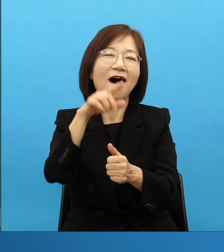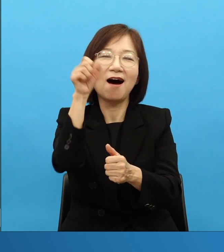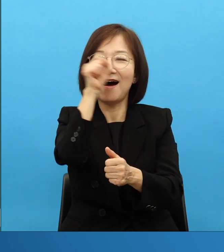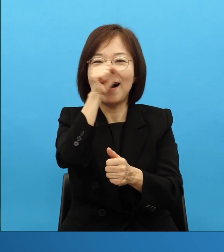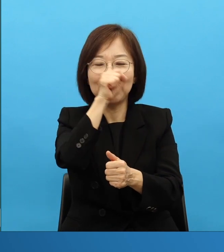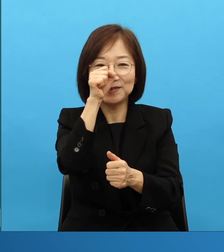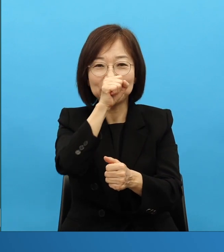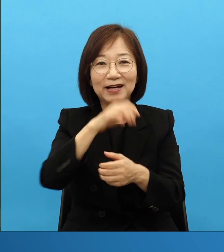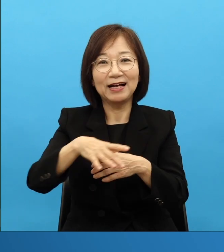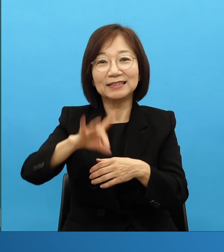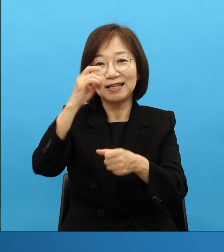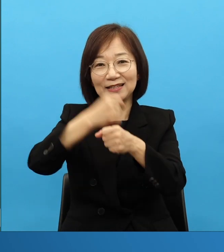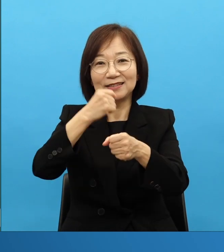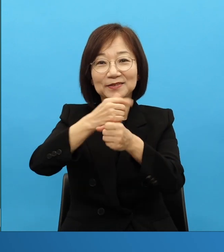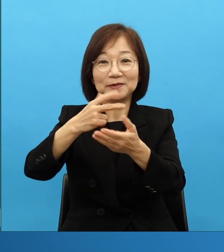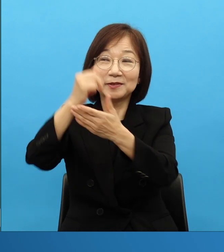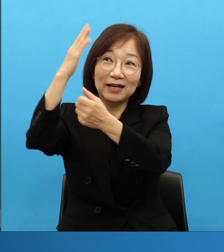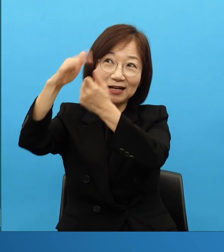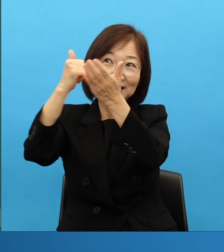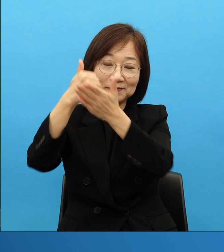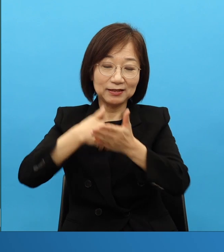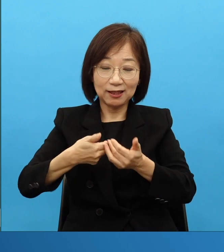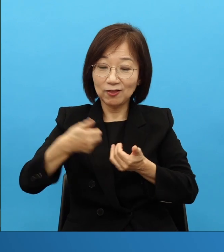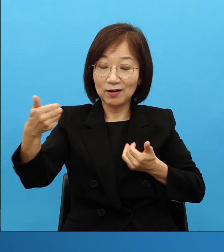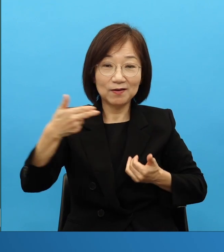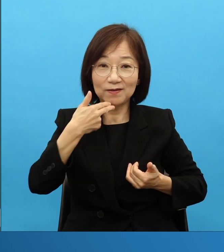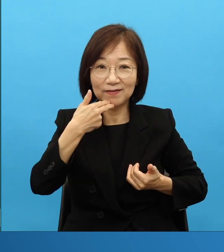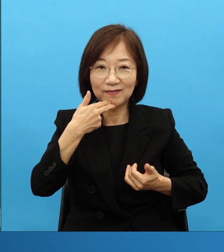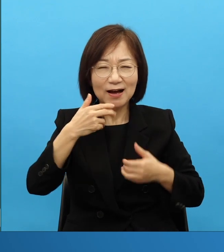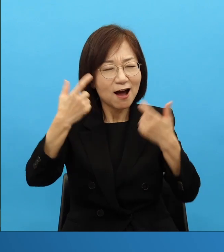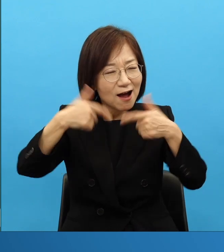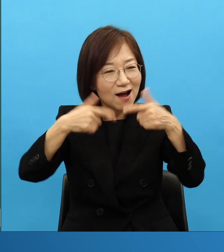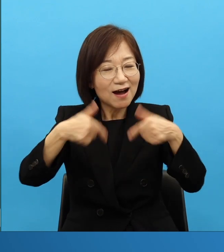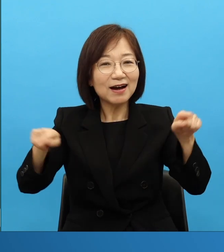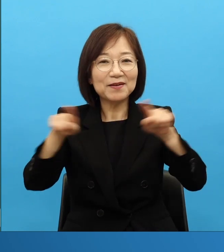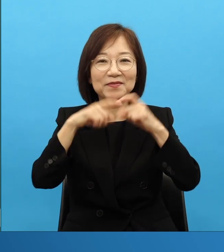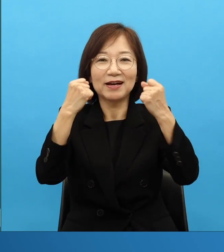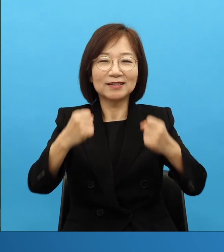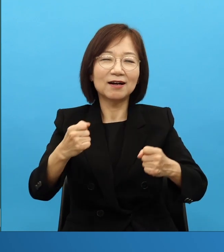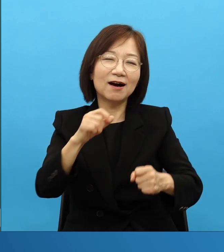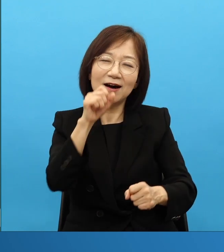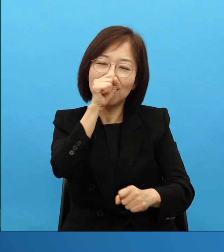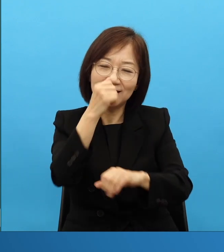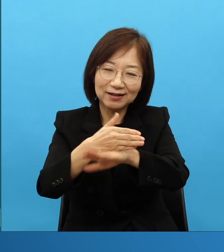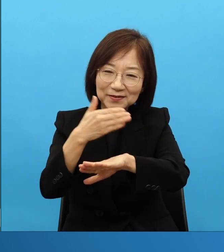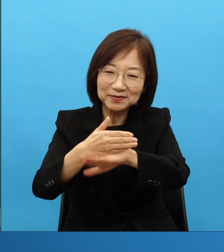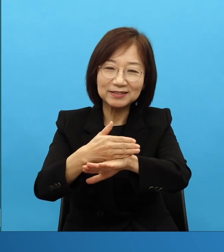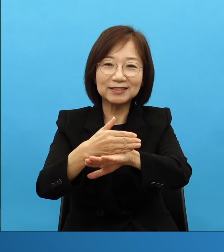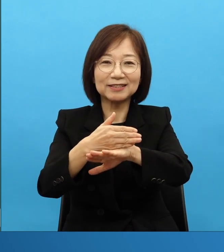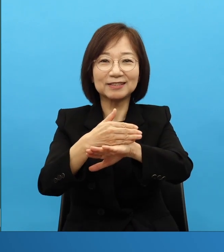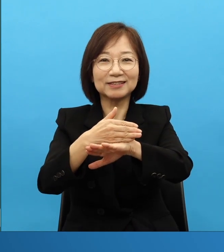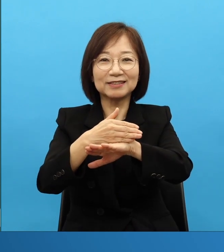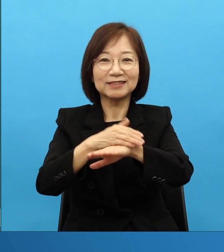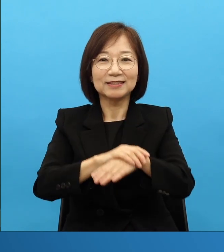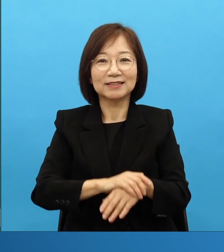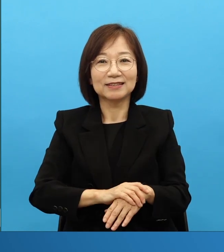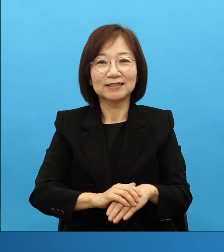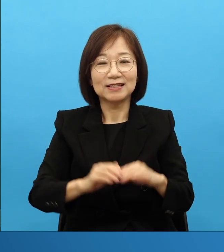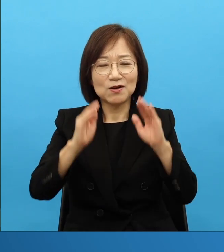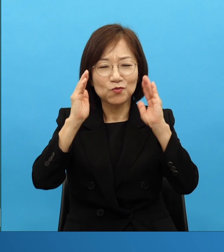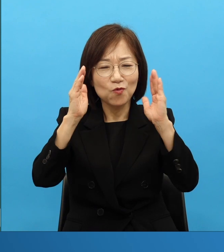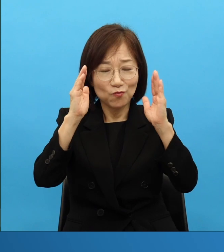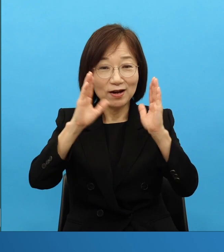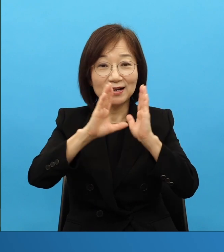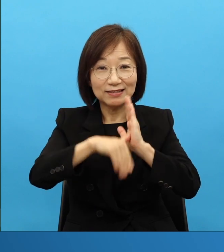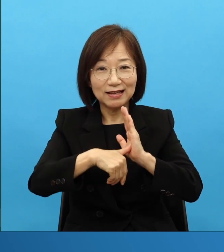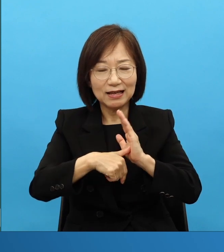창조주 하나님께서 나를 떠나지 않고 늘 함께 계셔서 너무 감사해. 공부할